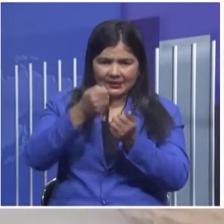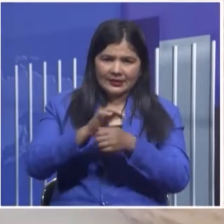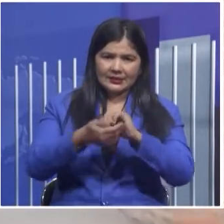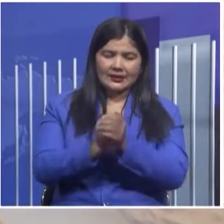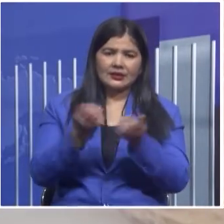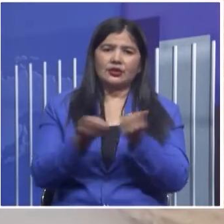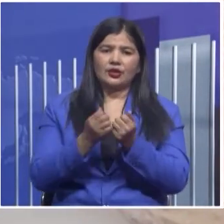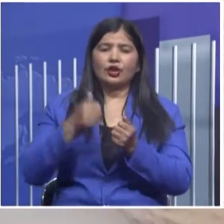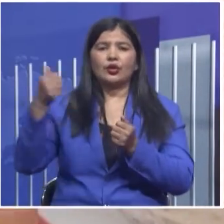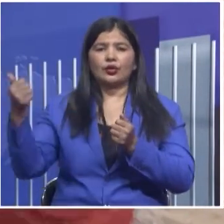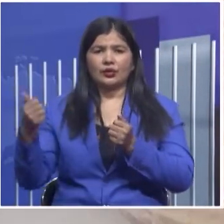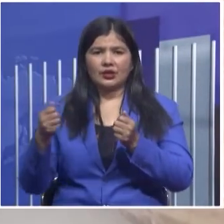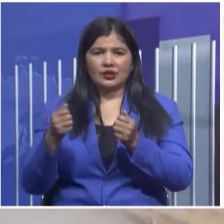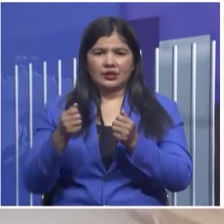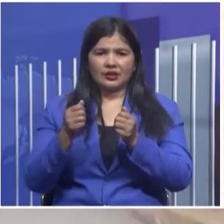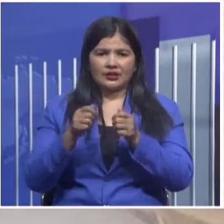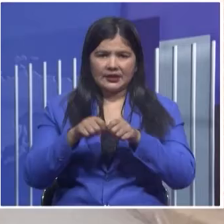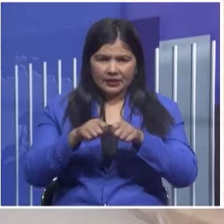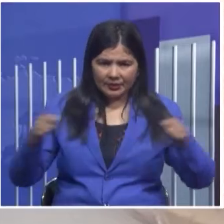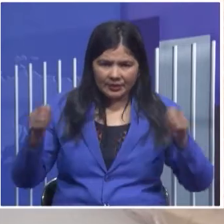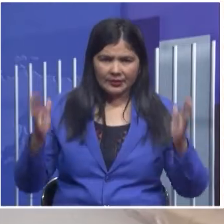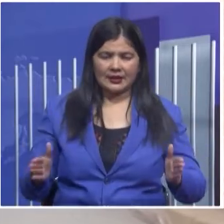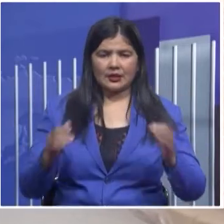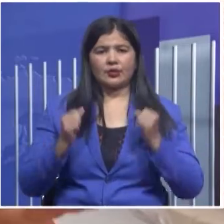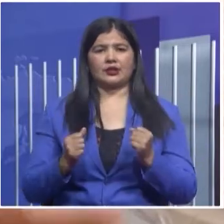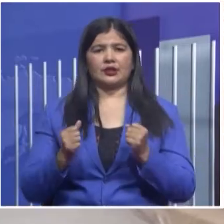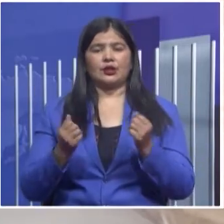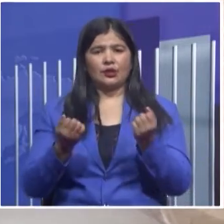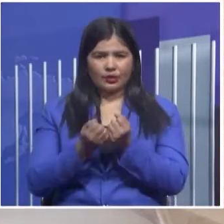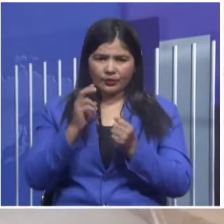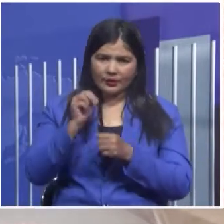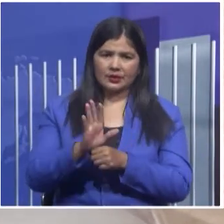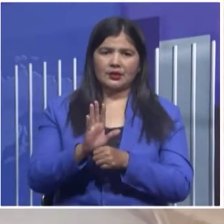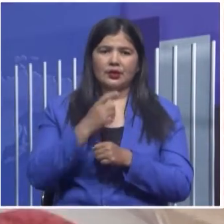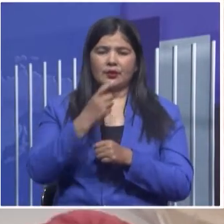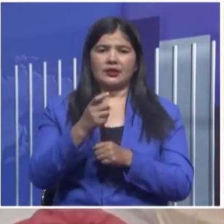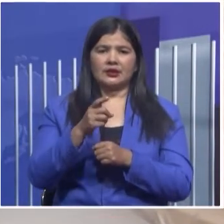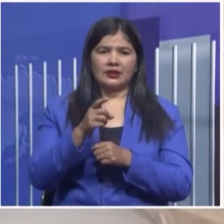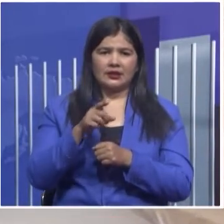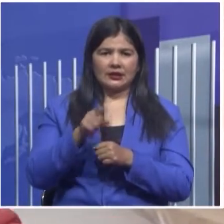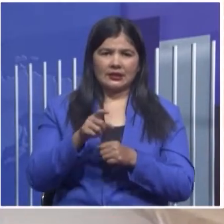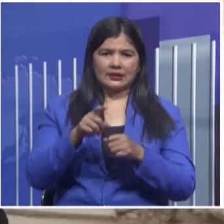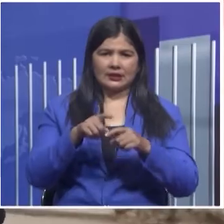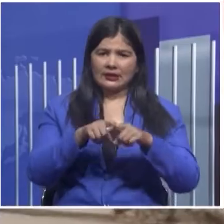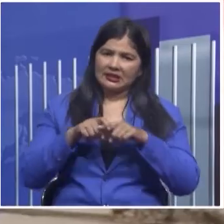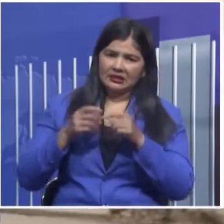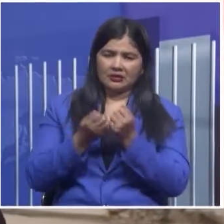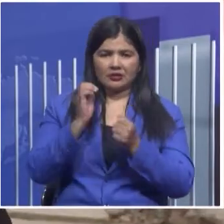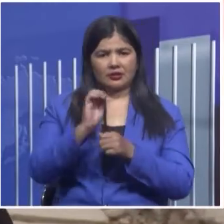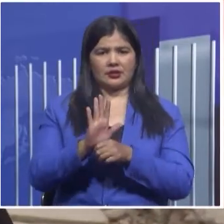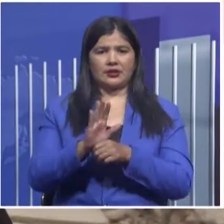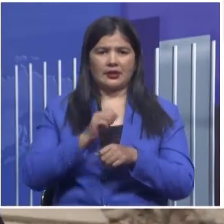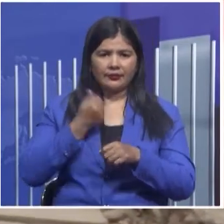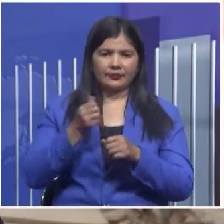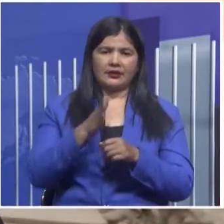र सकभर अरूहरूसँग चाहिँ अलिकति दूरी बनाएर बस्ने गर्ने हो भने यसलाई चाहिँ वास्तवमा कन्ट्रोल गर्न चाहिँ सकिन्छ। आफूले